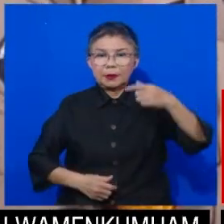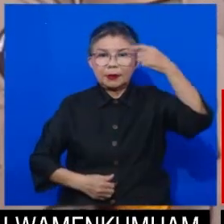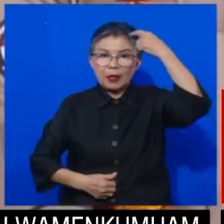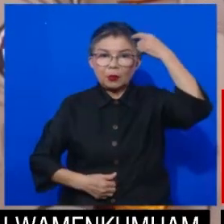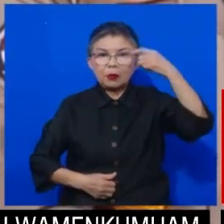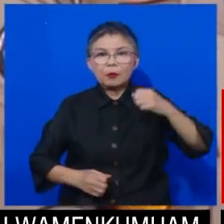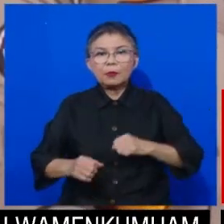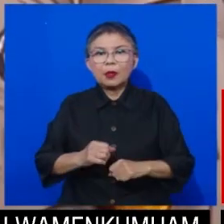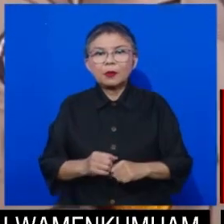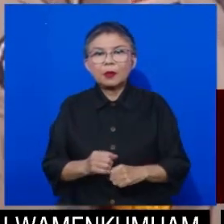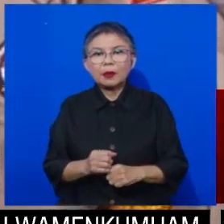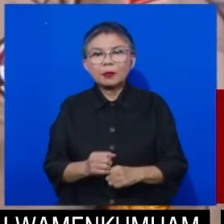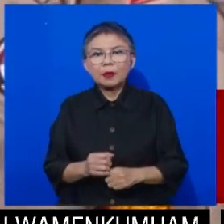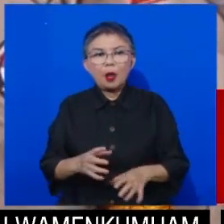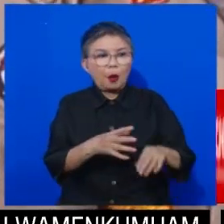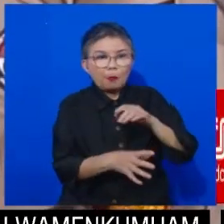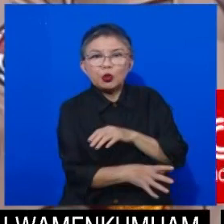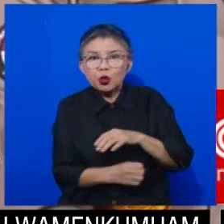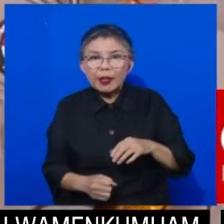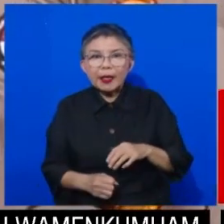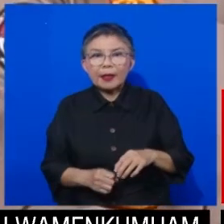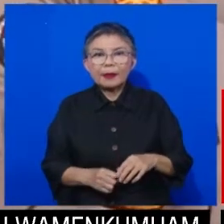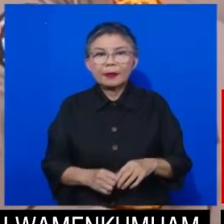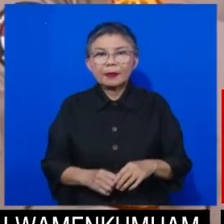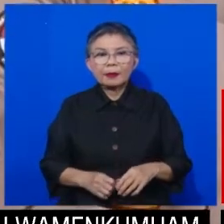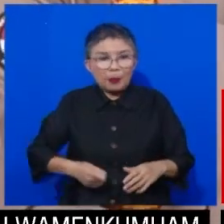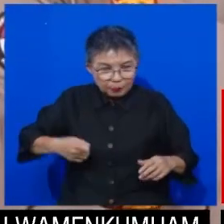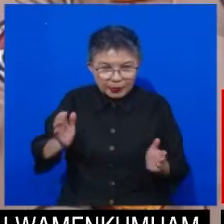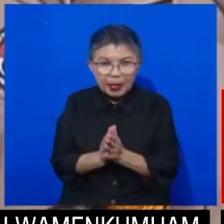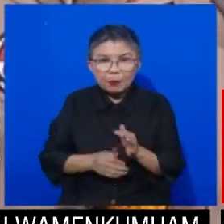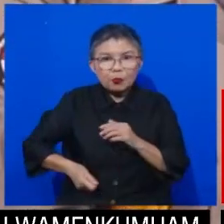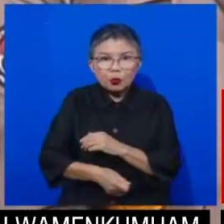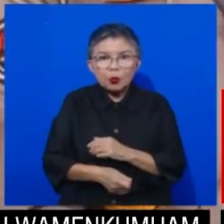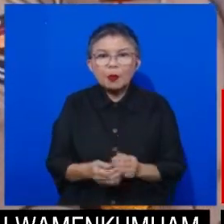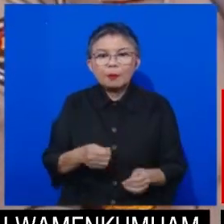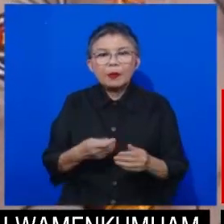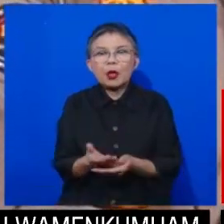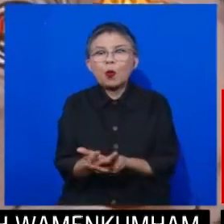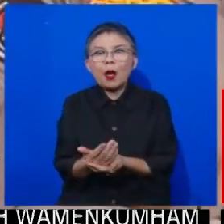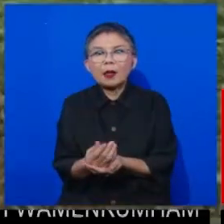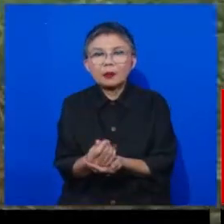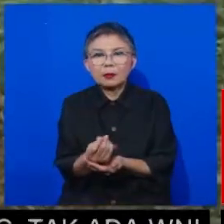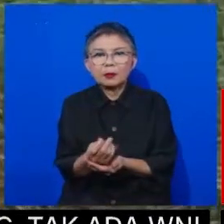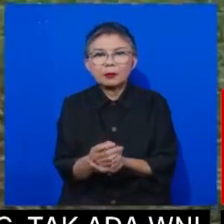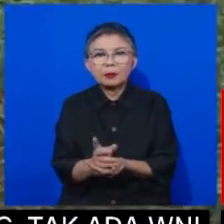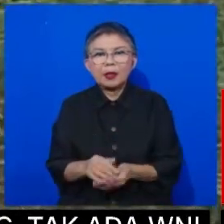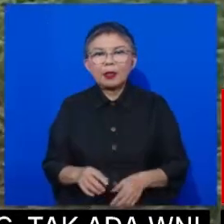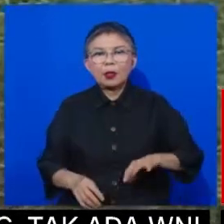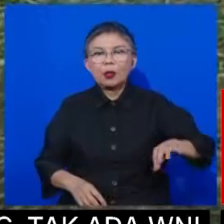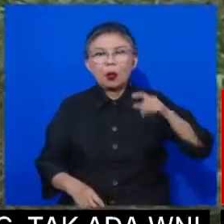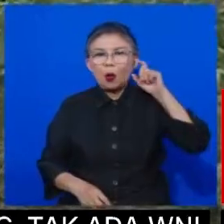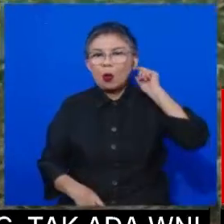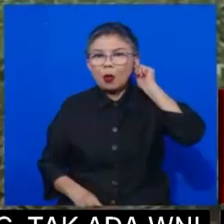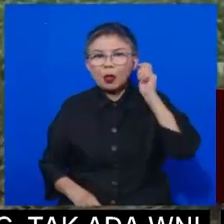melakukan penculikan ini, pembunuhan ini dengan meminta tebusan uang. Sebelumnya